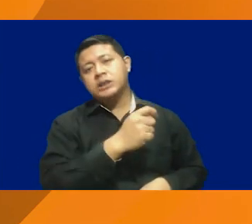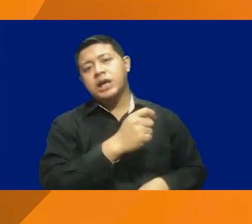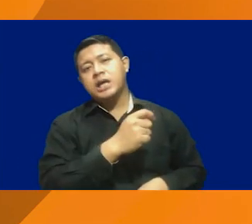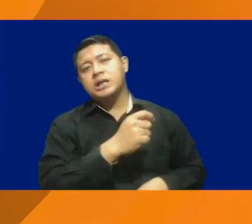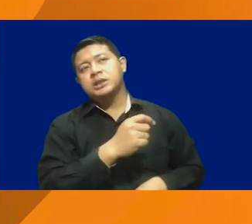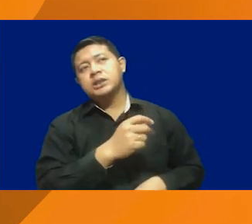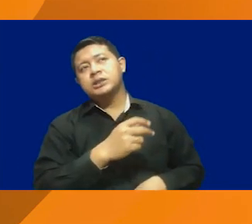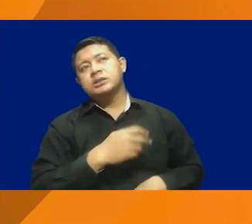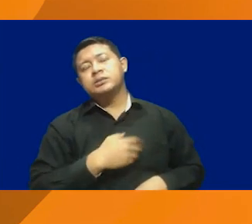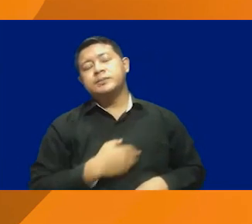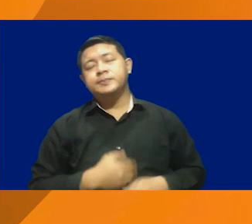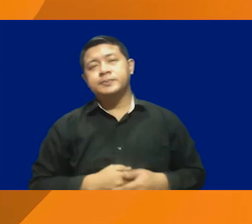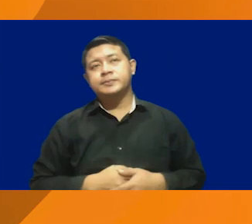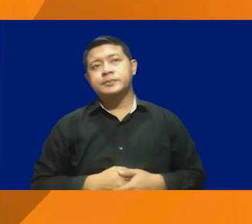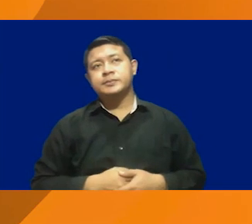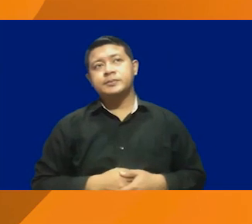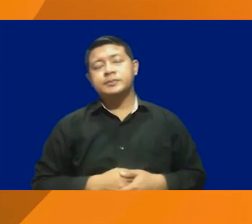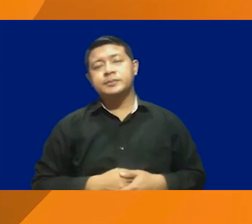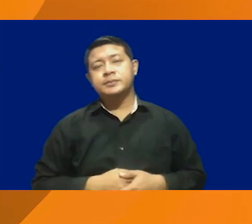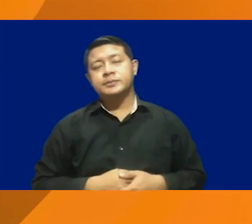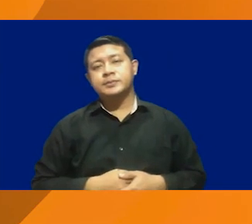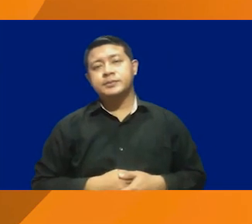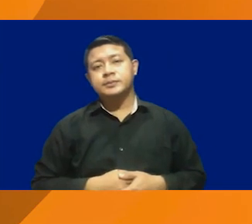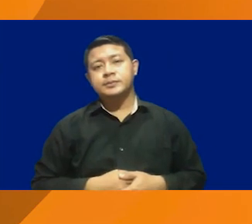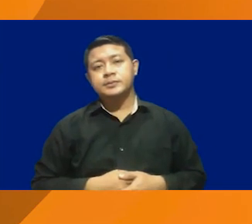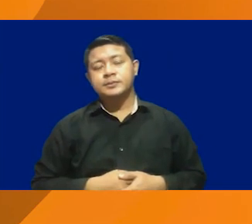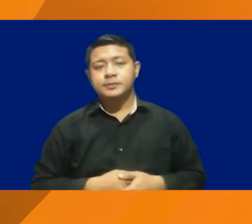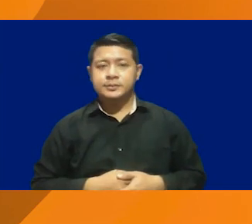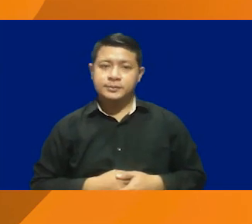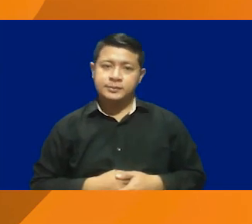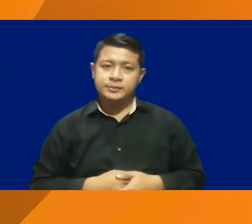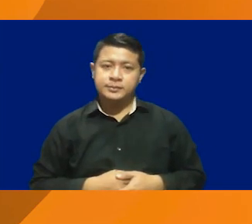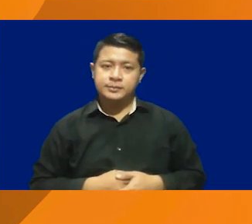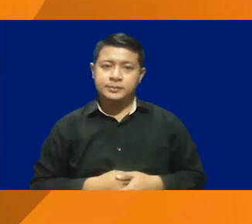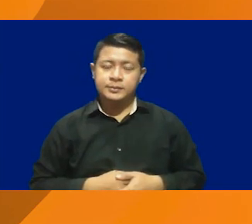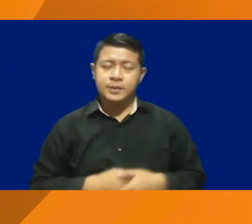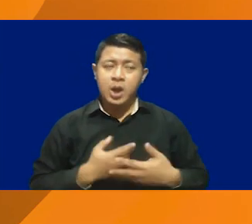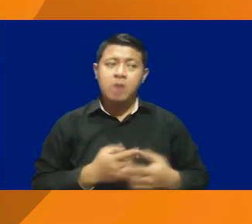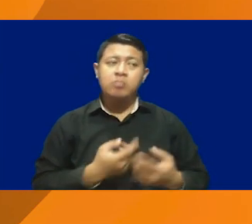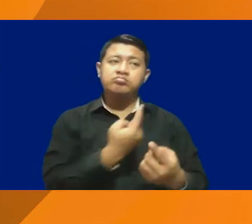Dia merasa tidak dihargai. Dia tidak punya nilai.